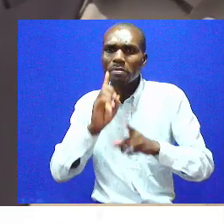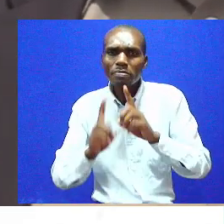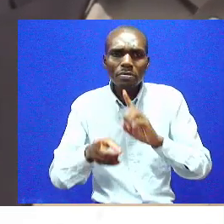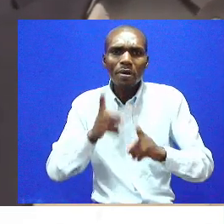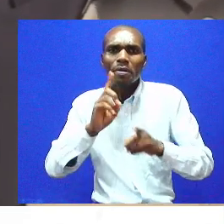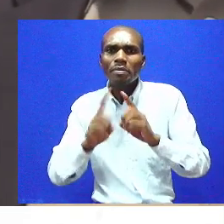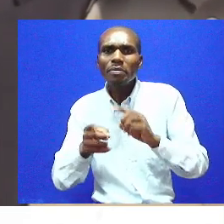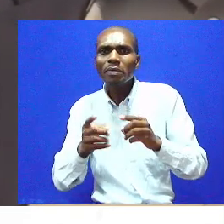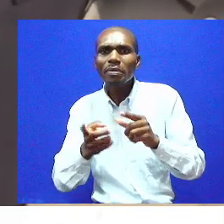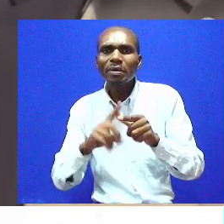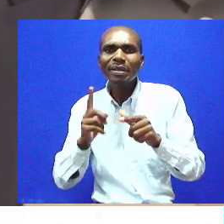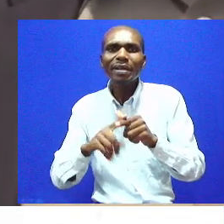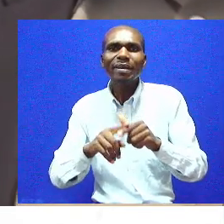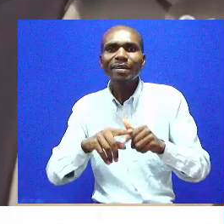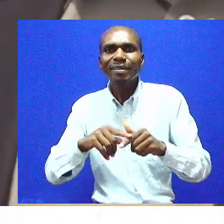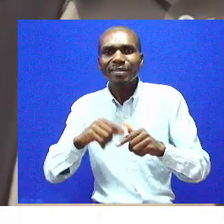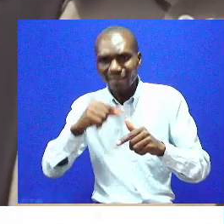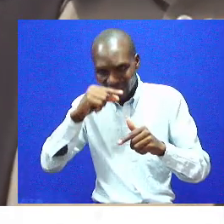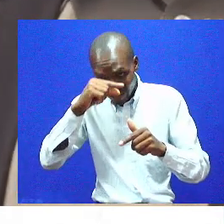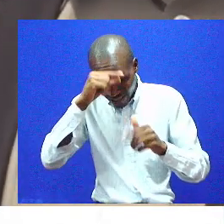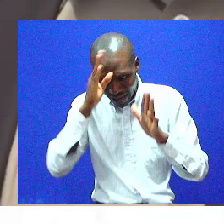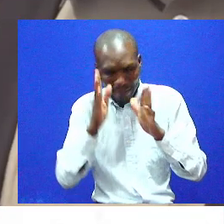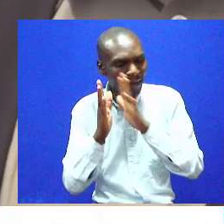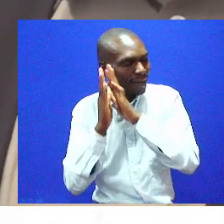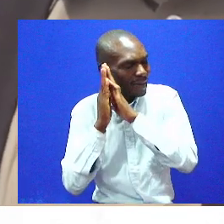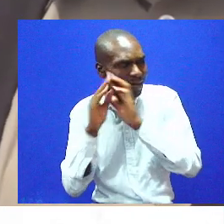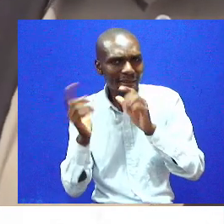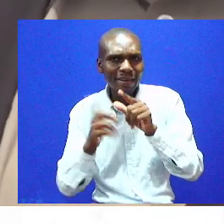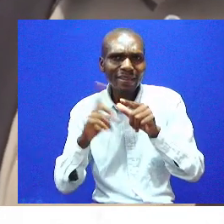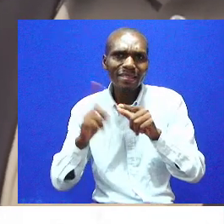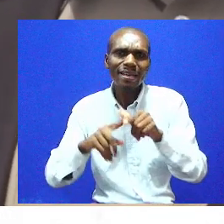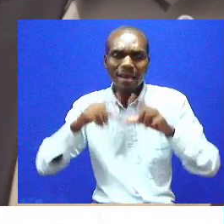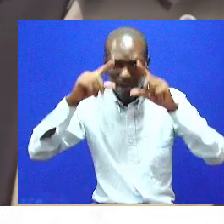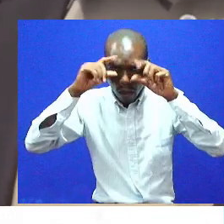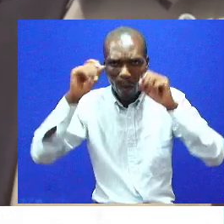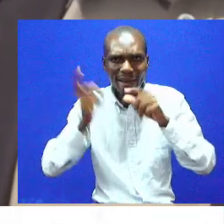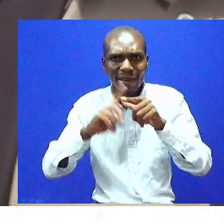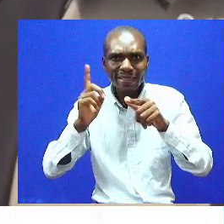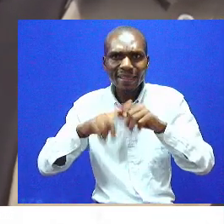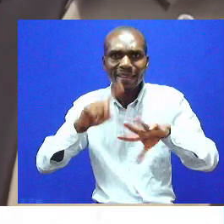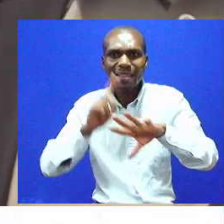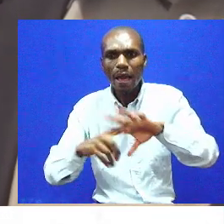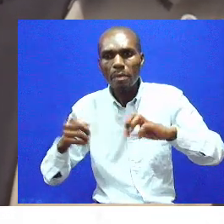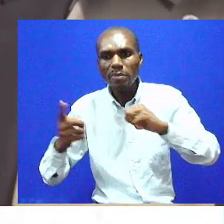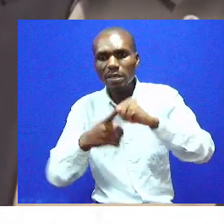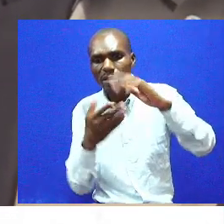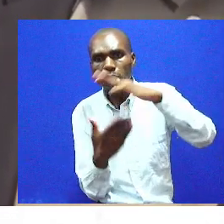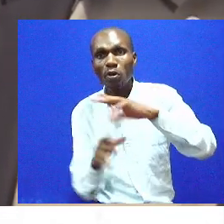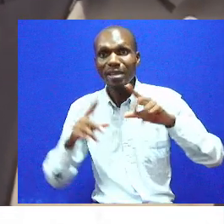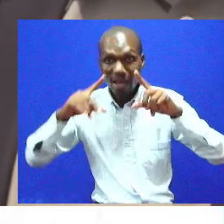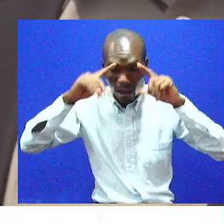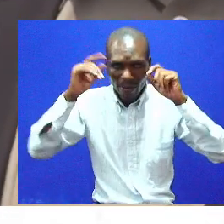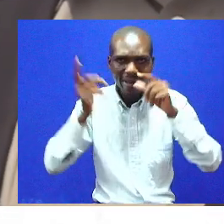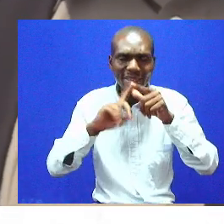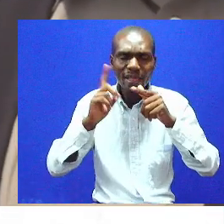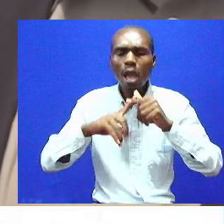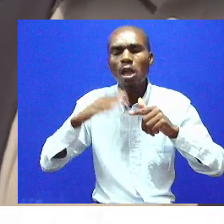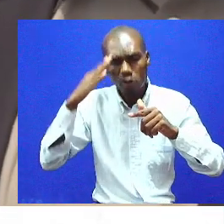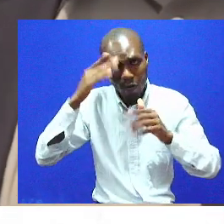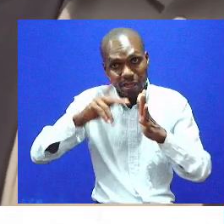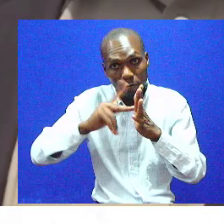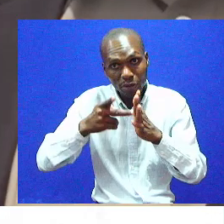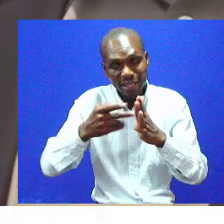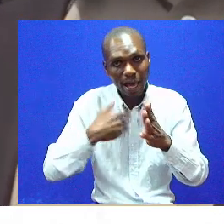Vile alisema harali na harali. Kweli anakimbia, anaamuka, saa 12 ameamuka. Anajua ile mirati yote